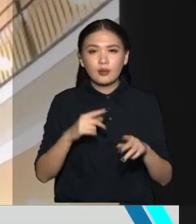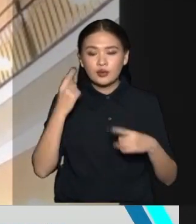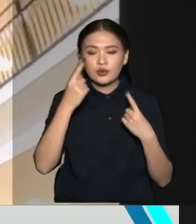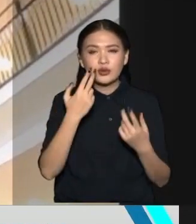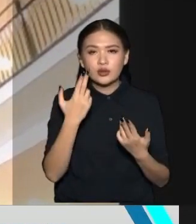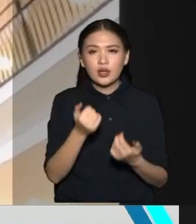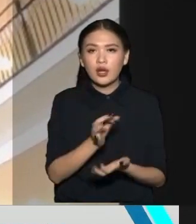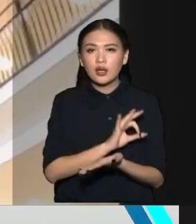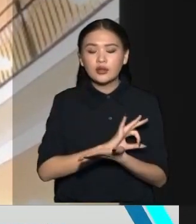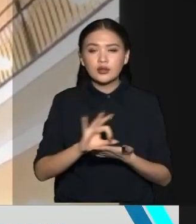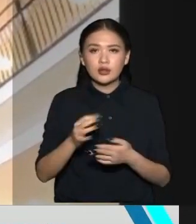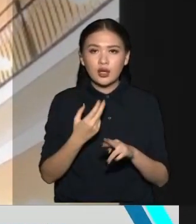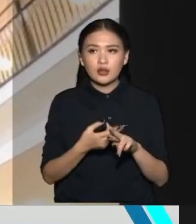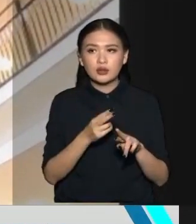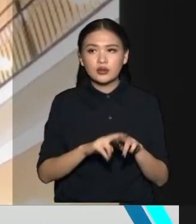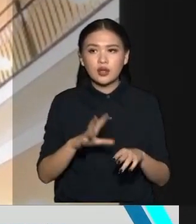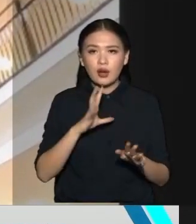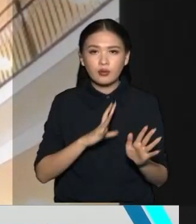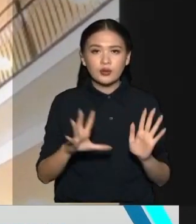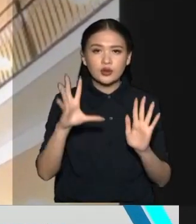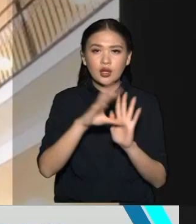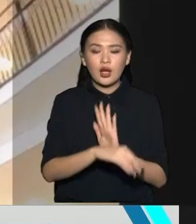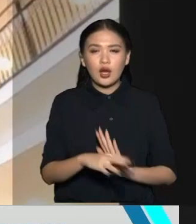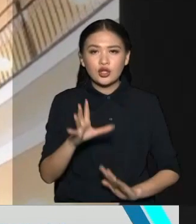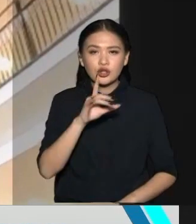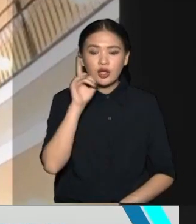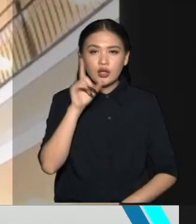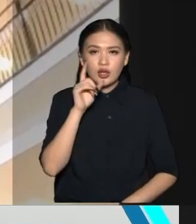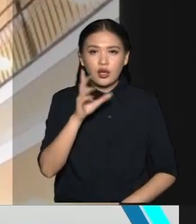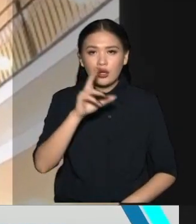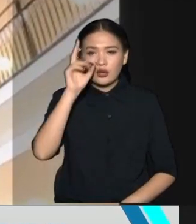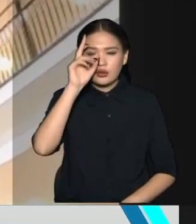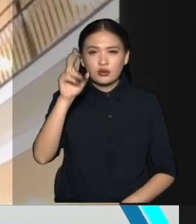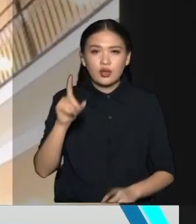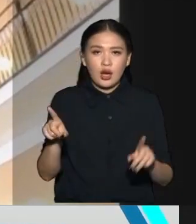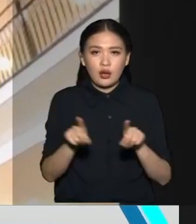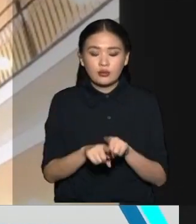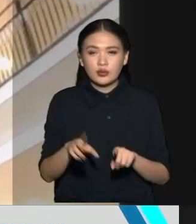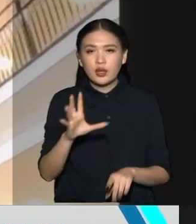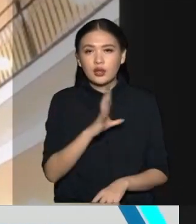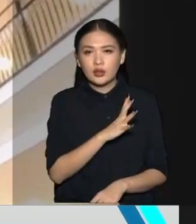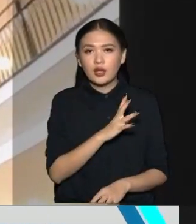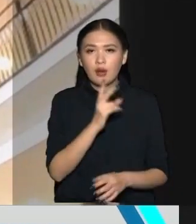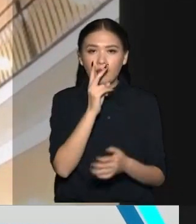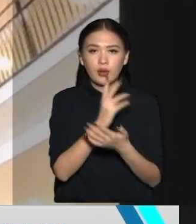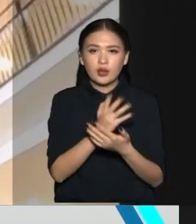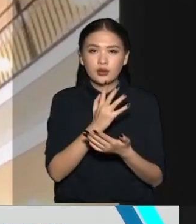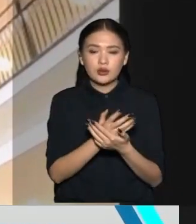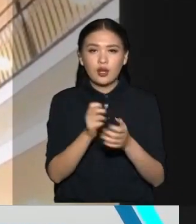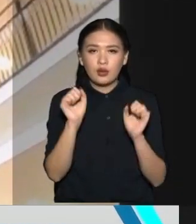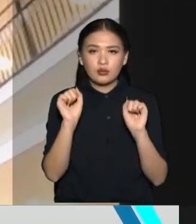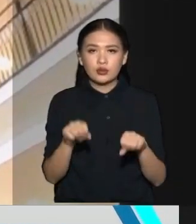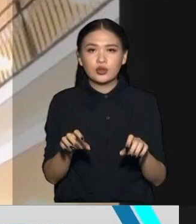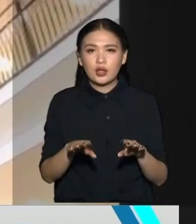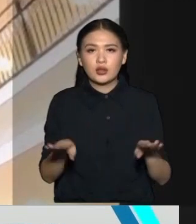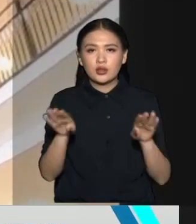бұл тұспа-тұс келіп отыр. О жағынан біз жас мемлекет болсақ та, о жағынан тереземіз тең деуге де болады.